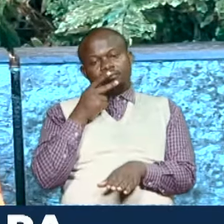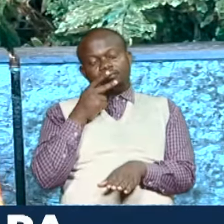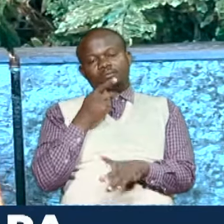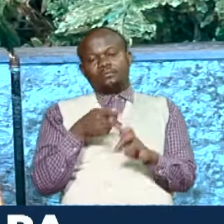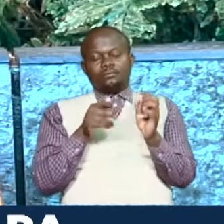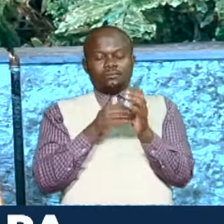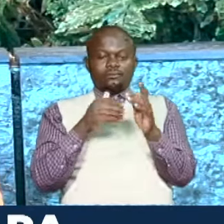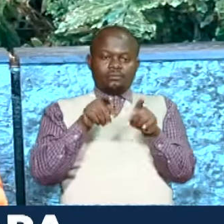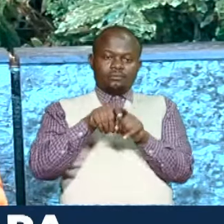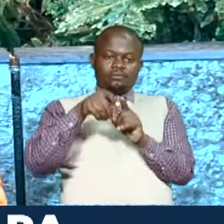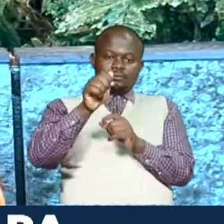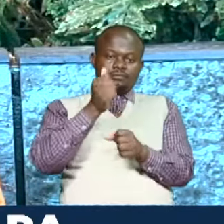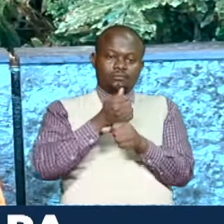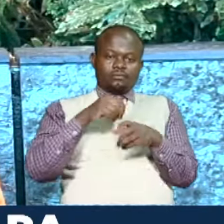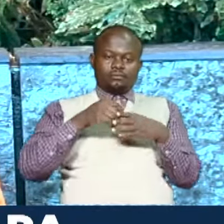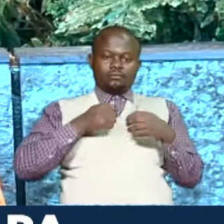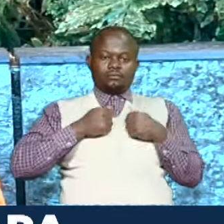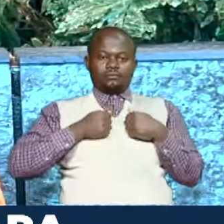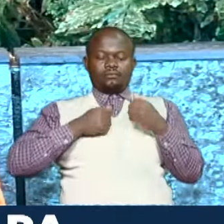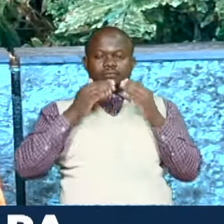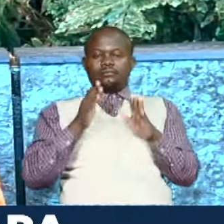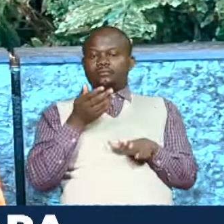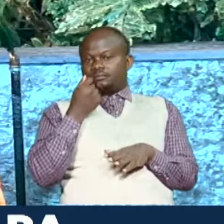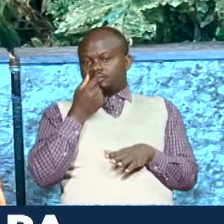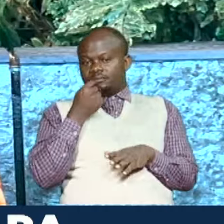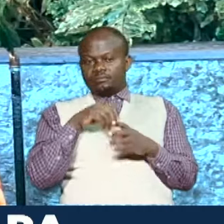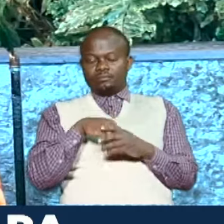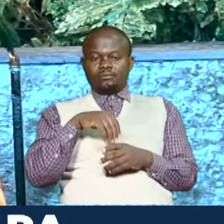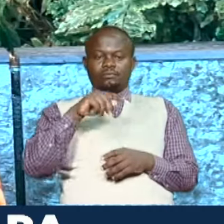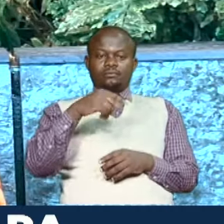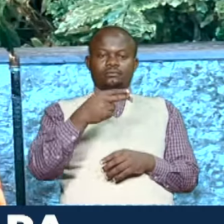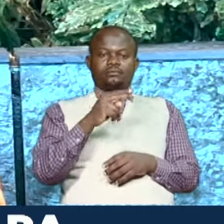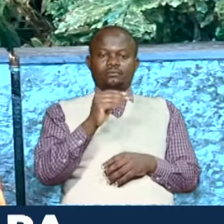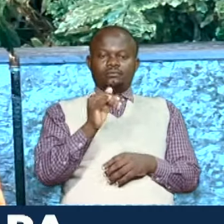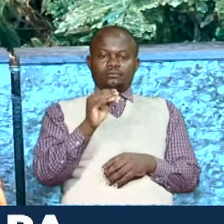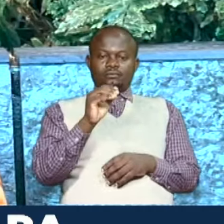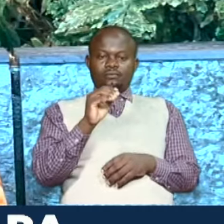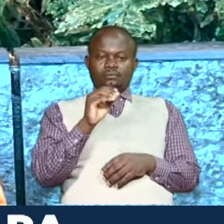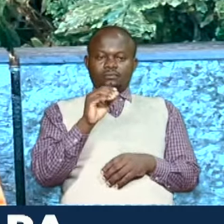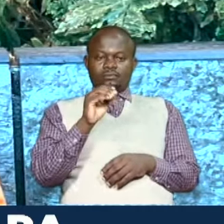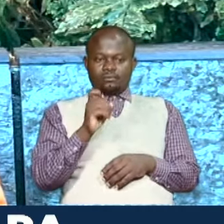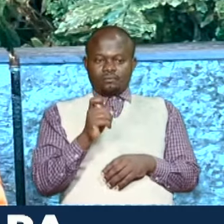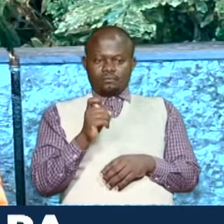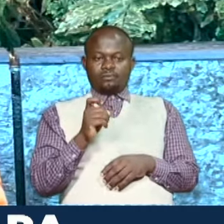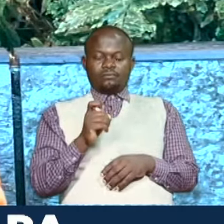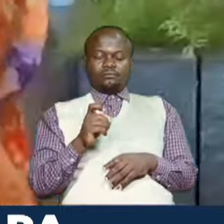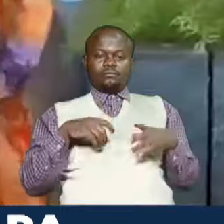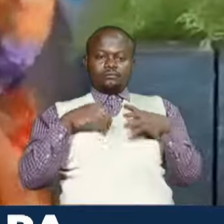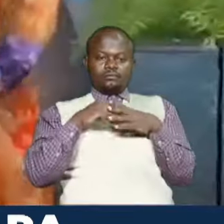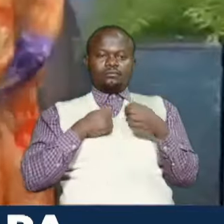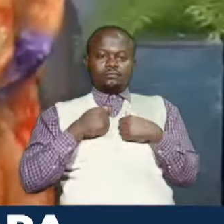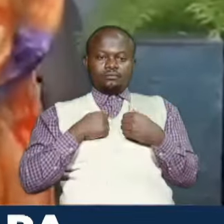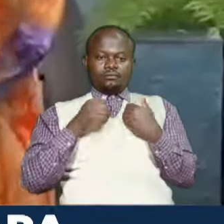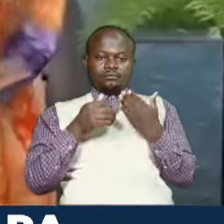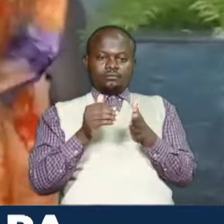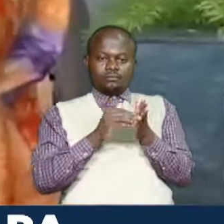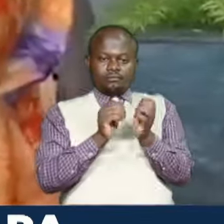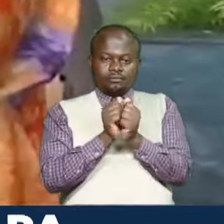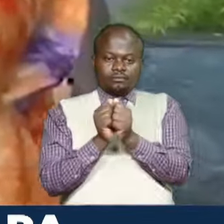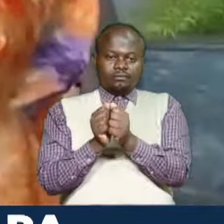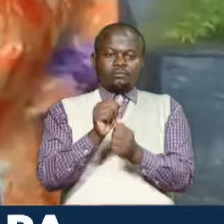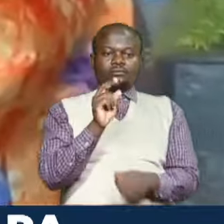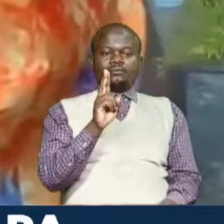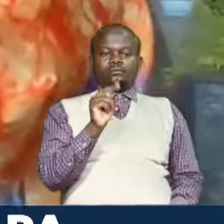cyo kikaba gikorera mu Rwanda. Imiti ya Ferings Pharmaceutical ikaba iba mu Rwanda, nibo batwakiriye aha. Twari kumwe kandi na